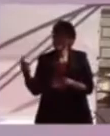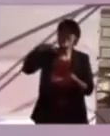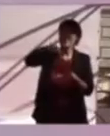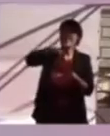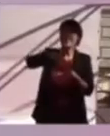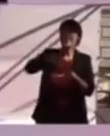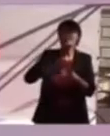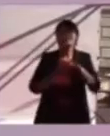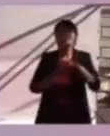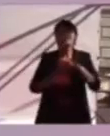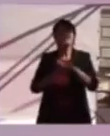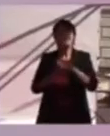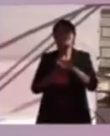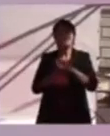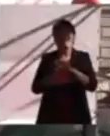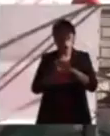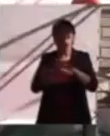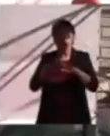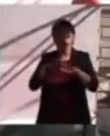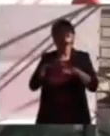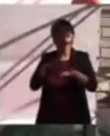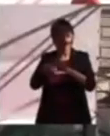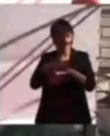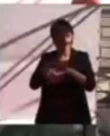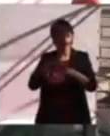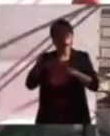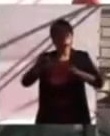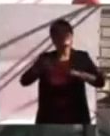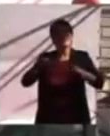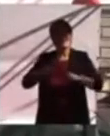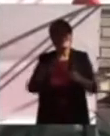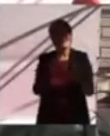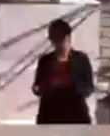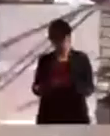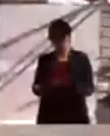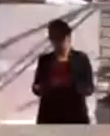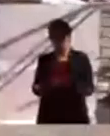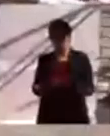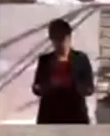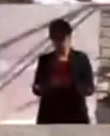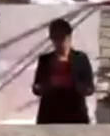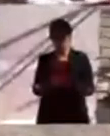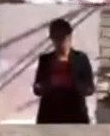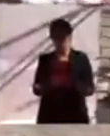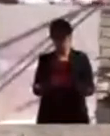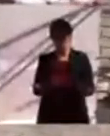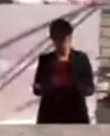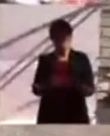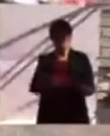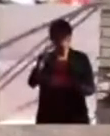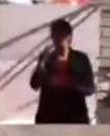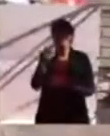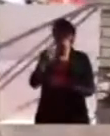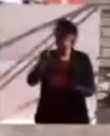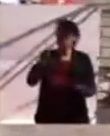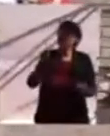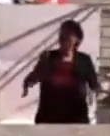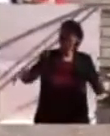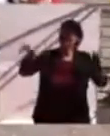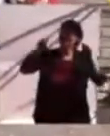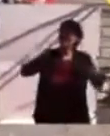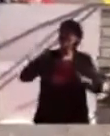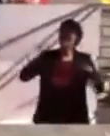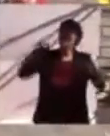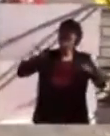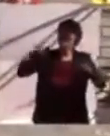diverso distinte ma non è per avercela con i medici di base ma se tu vuoi ri costruire una filiera sanitaria che funziona